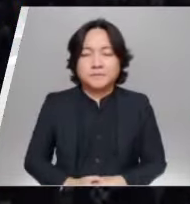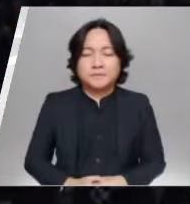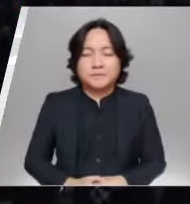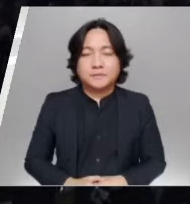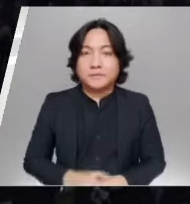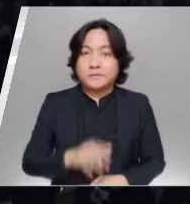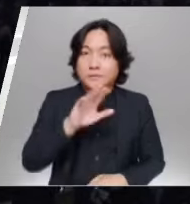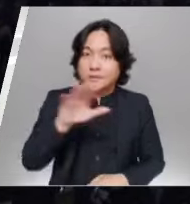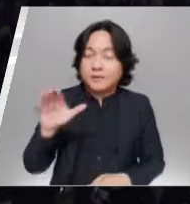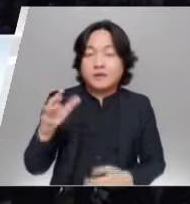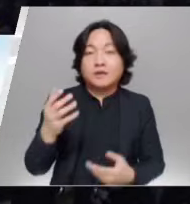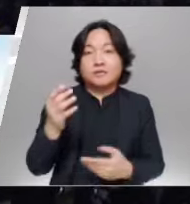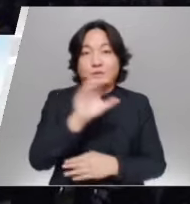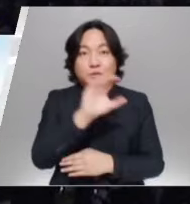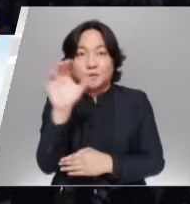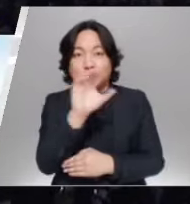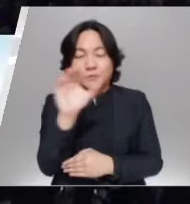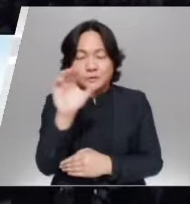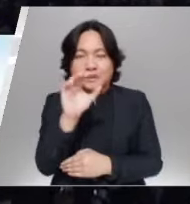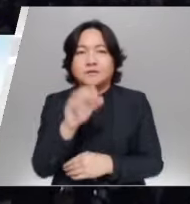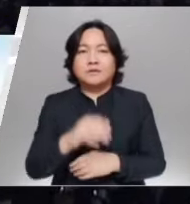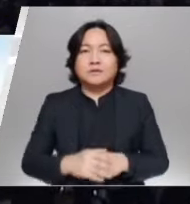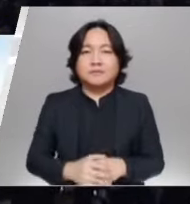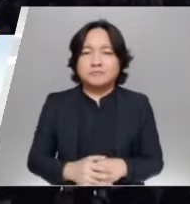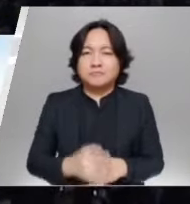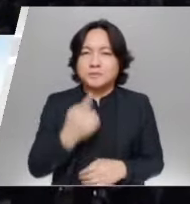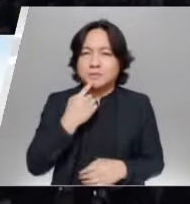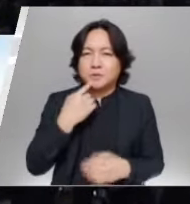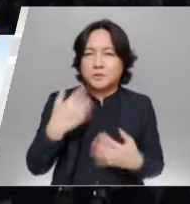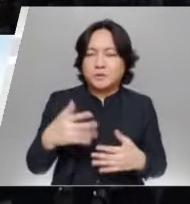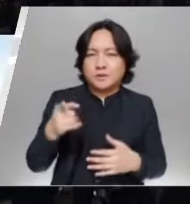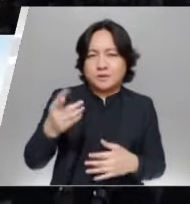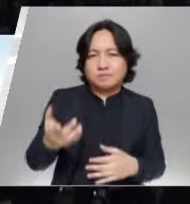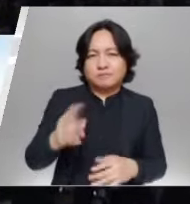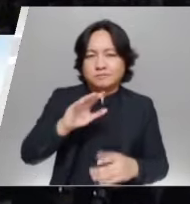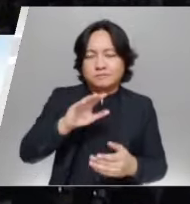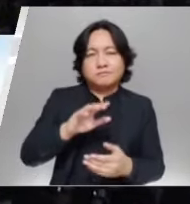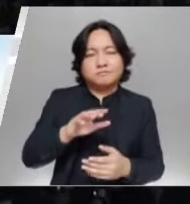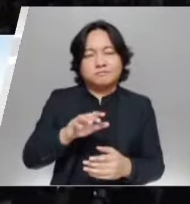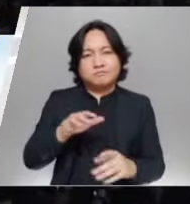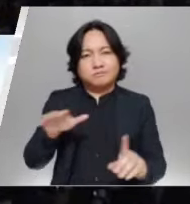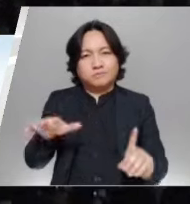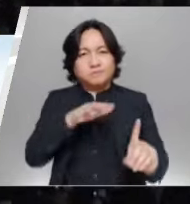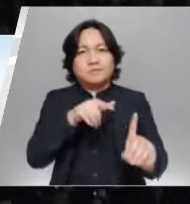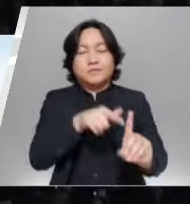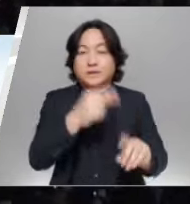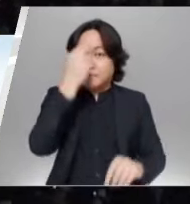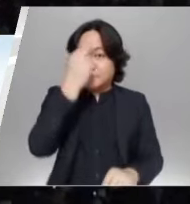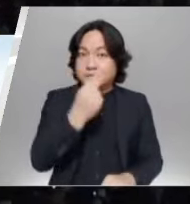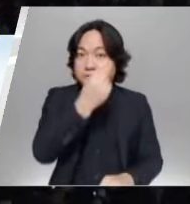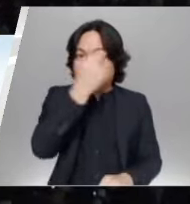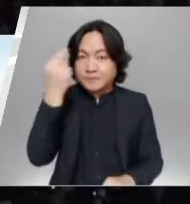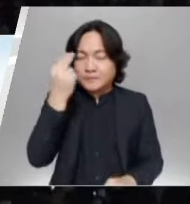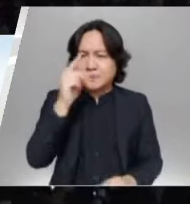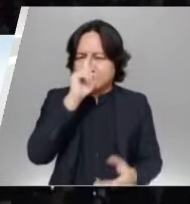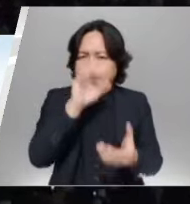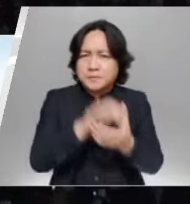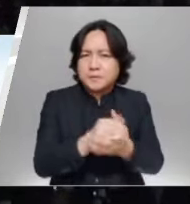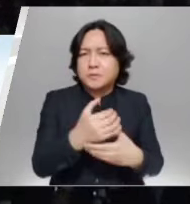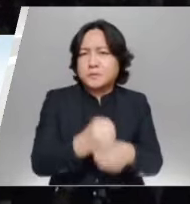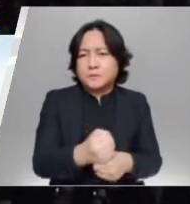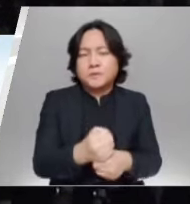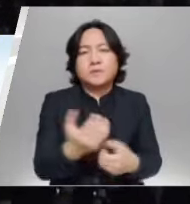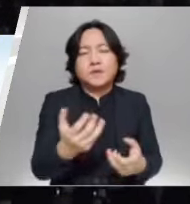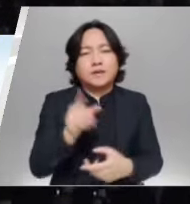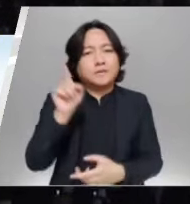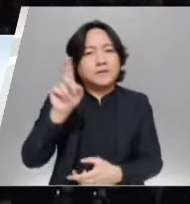Kapaskuhan, hindi pa uli ang isa sa mga sentro ng pananampalatayang Katoliko, ang Vatican. Sa